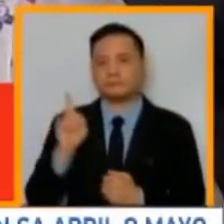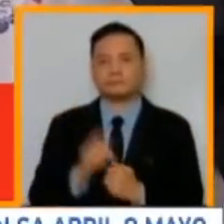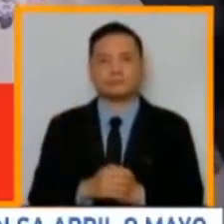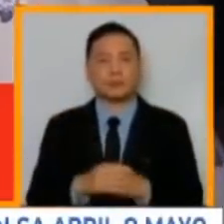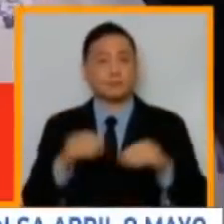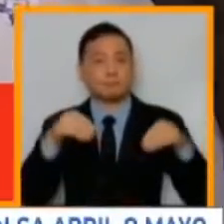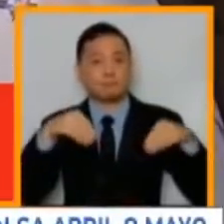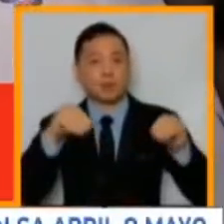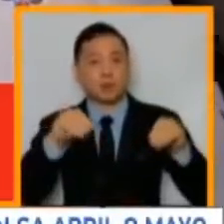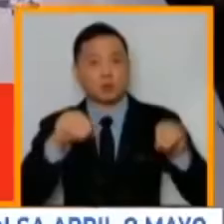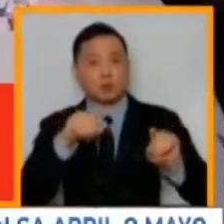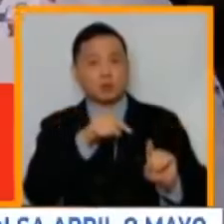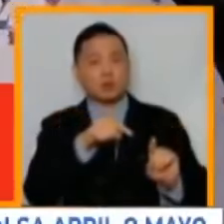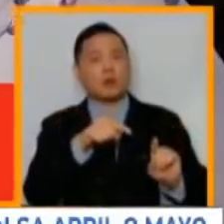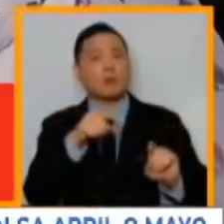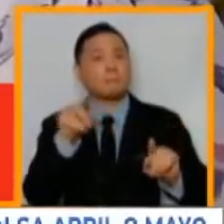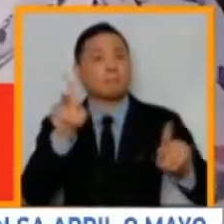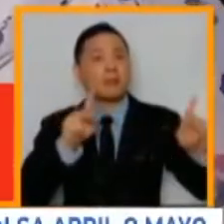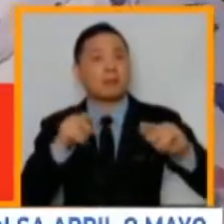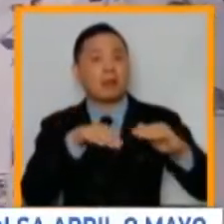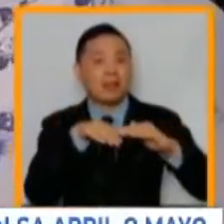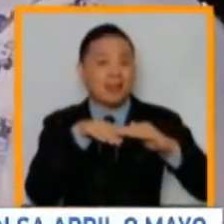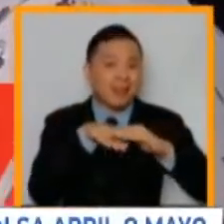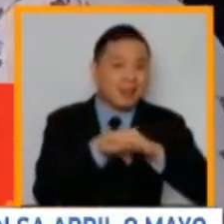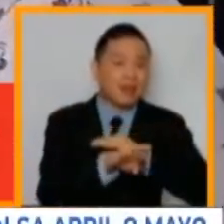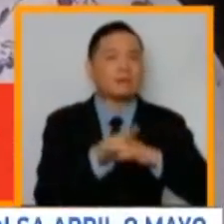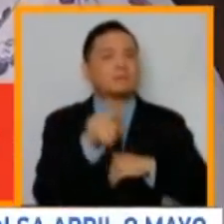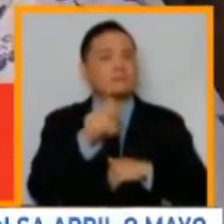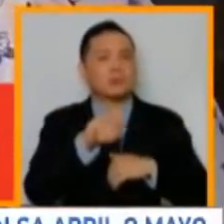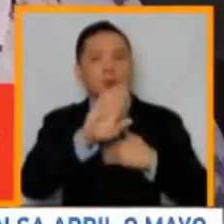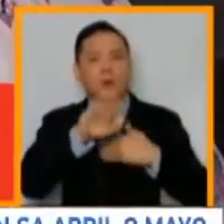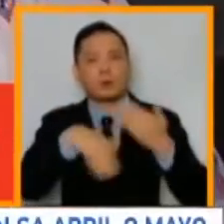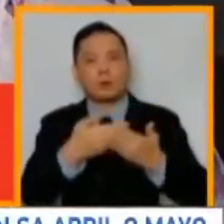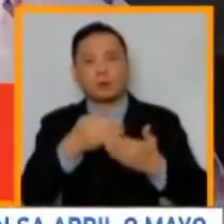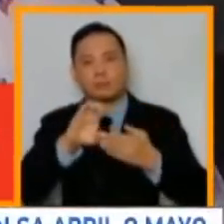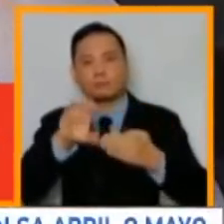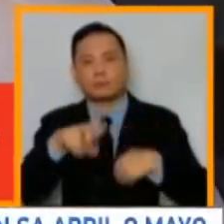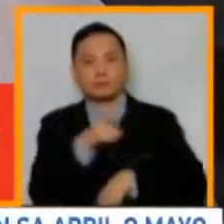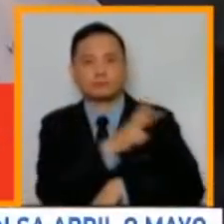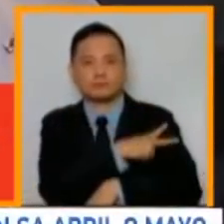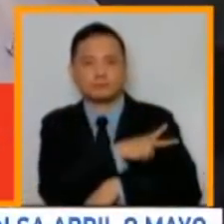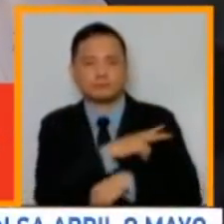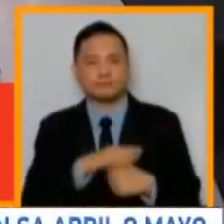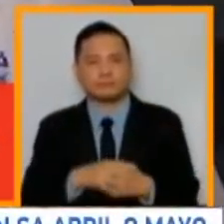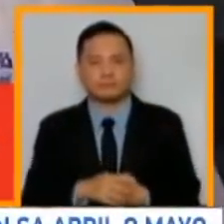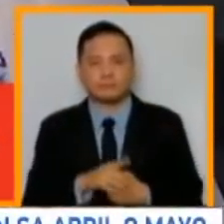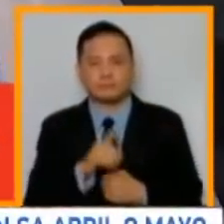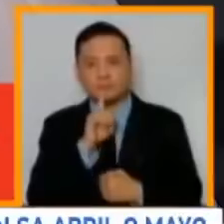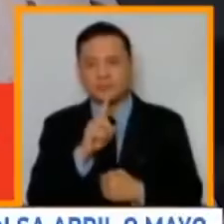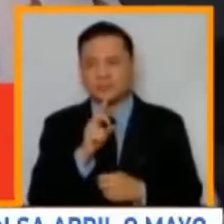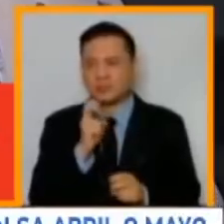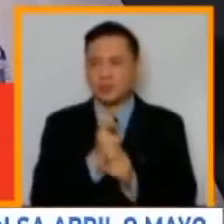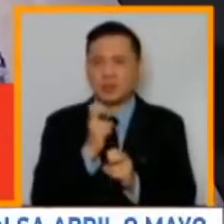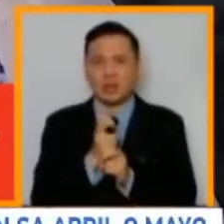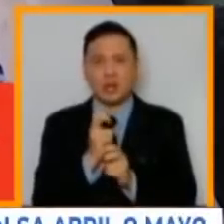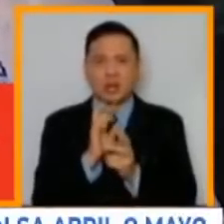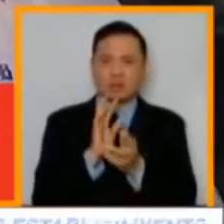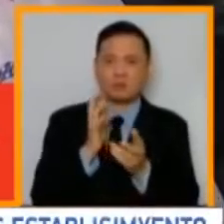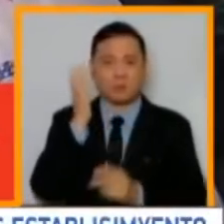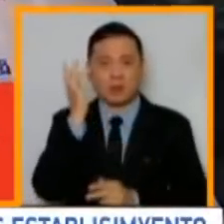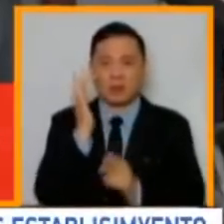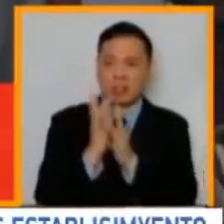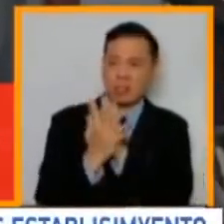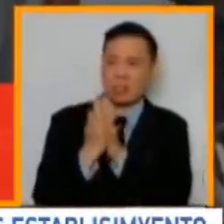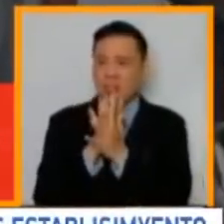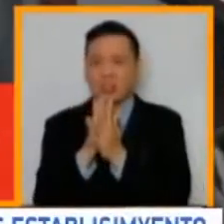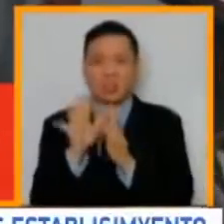papasok. Kasi once nakakeri ka, ang hirap, ang madaming madadamay. So, agree ako